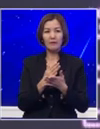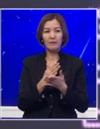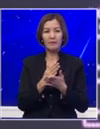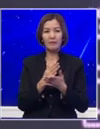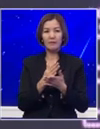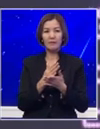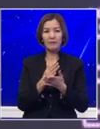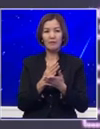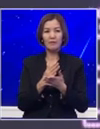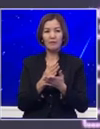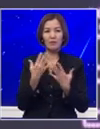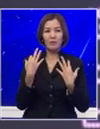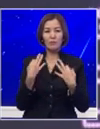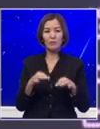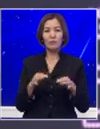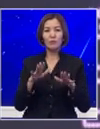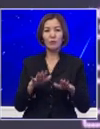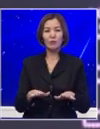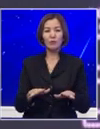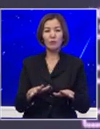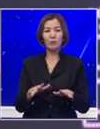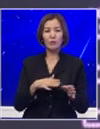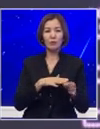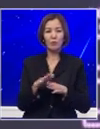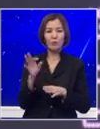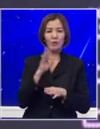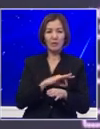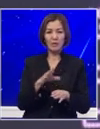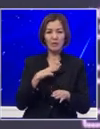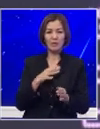бір бос жерде жоқ. Бүгінгіге толық игеріліп жатыр.